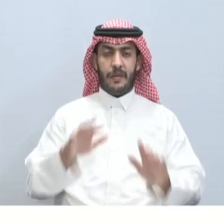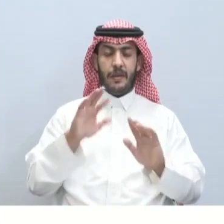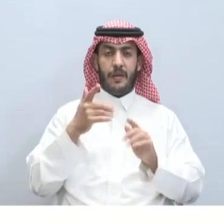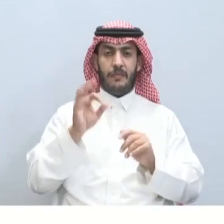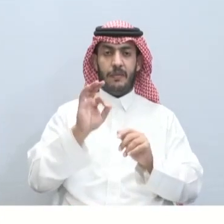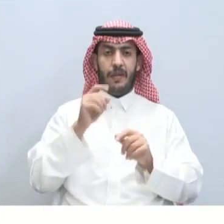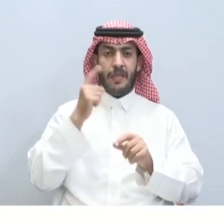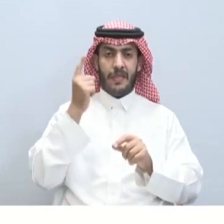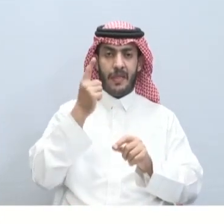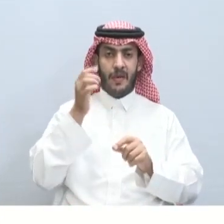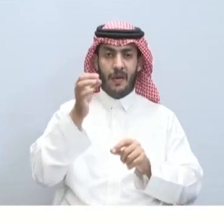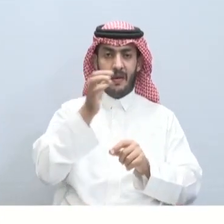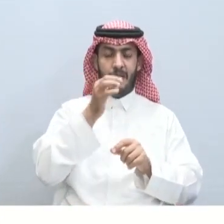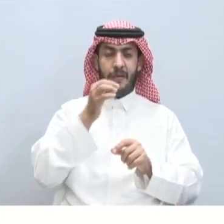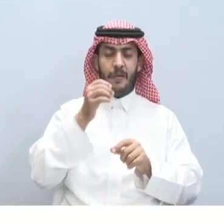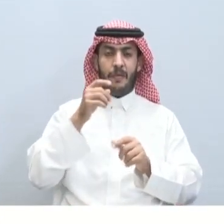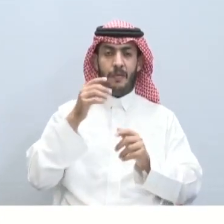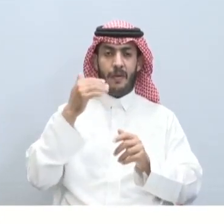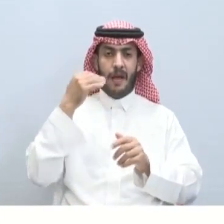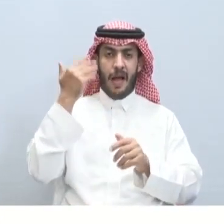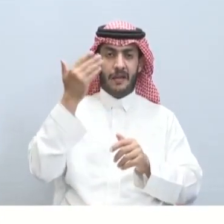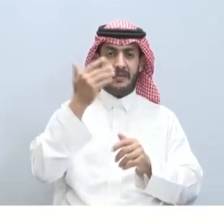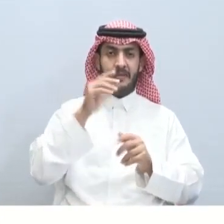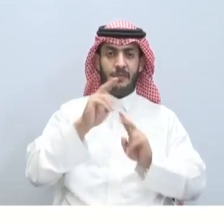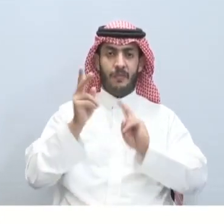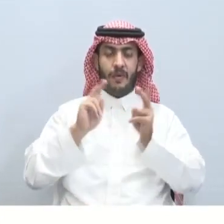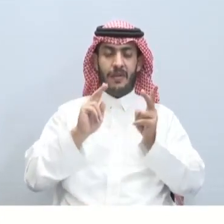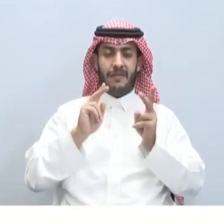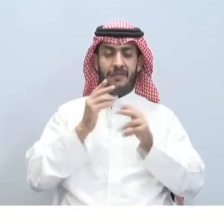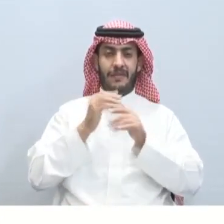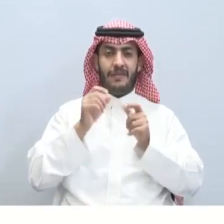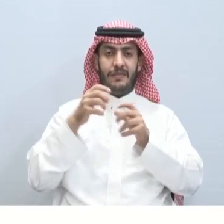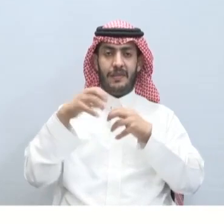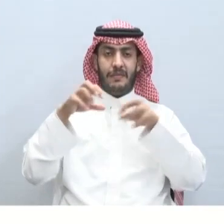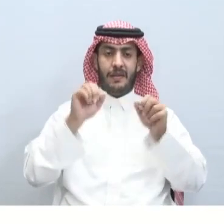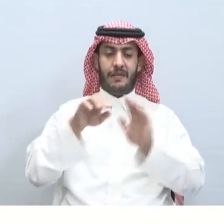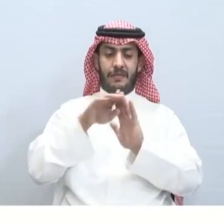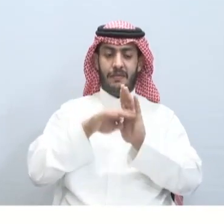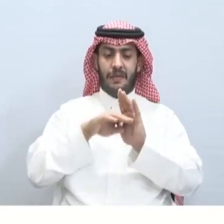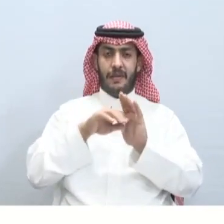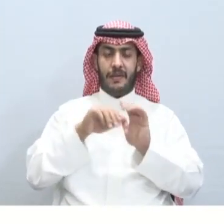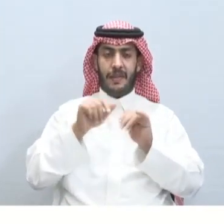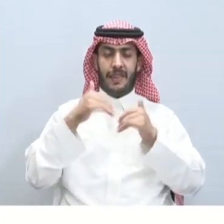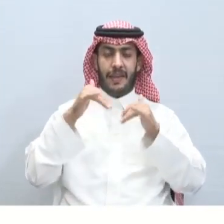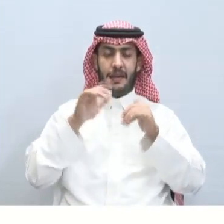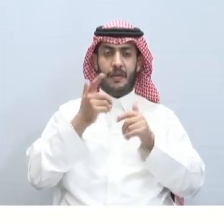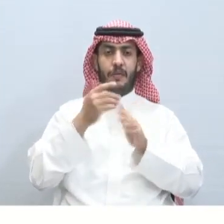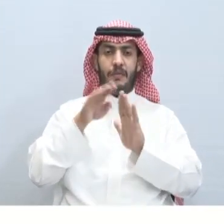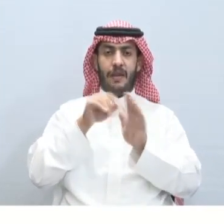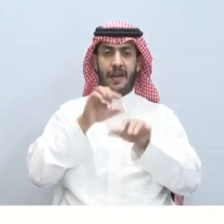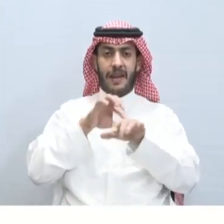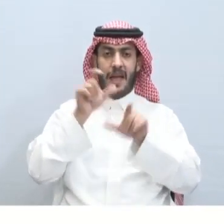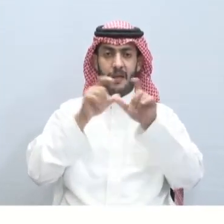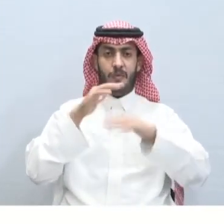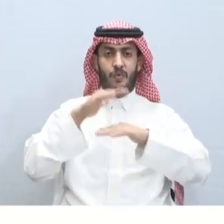مثلا دوله قد يكون هك مجتمعات تختلف انماطه وبالتالي يكون تقسيمي بناع هذه الانماط او حتى تصرفات الافراد